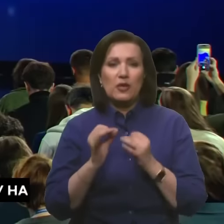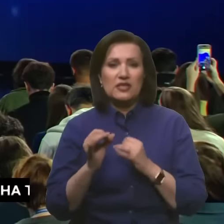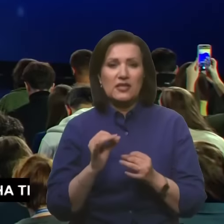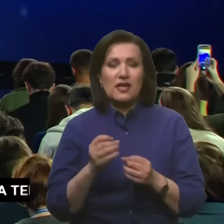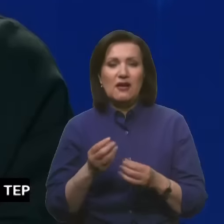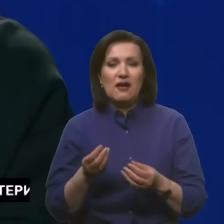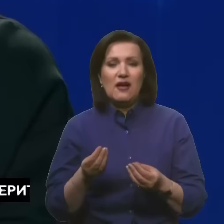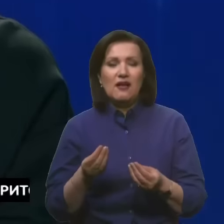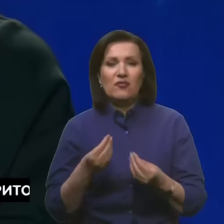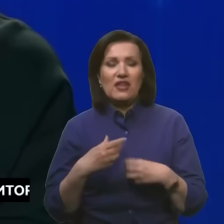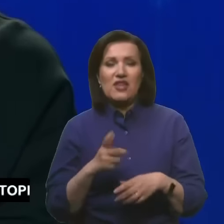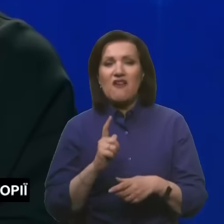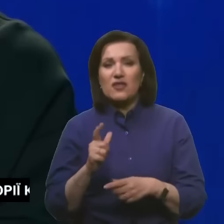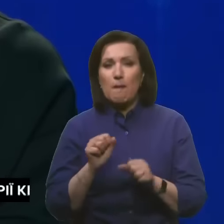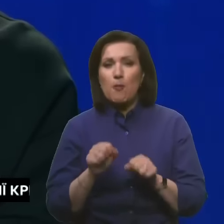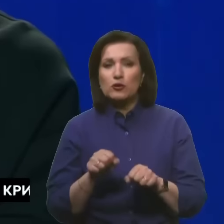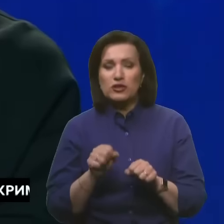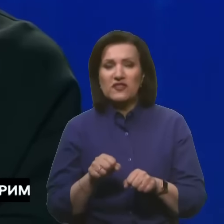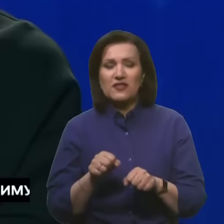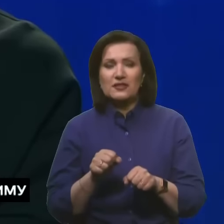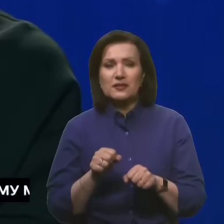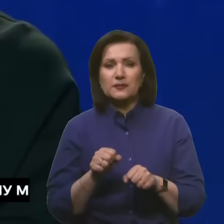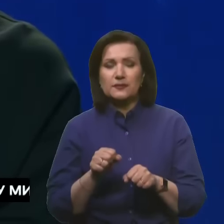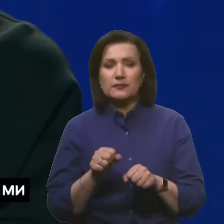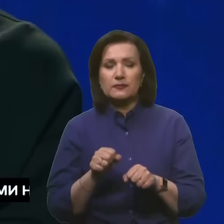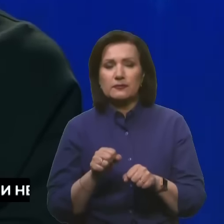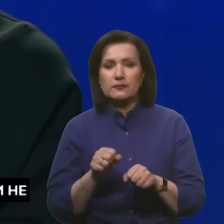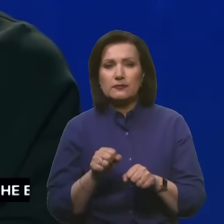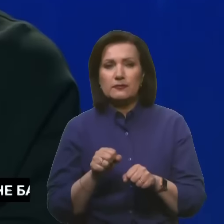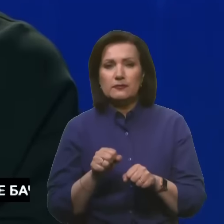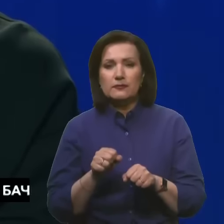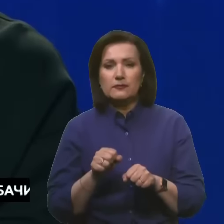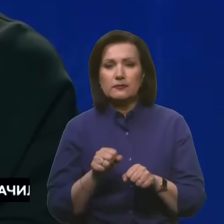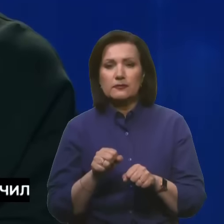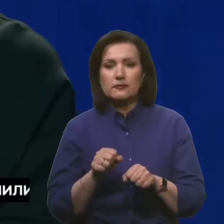не дав нам можливість, власне,